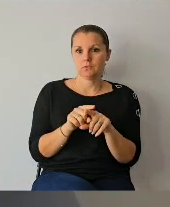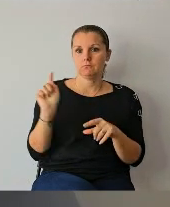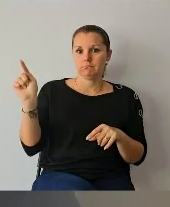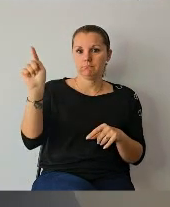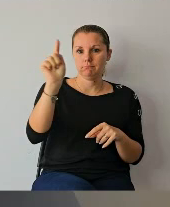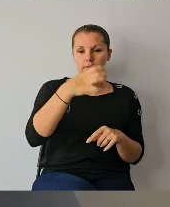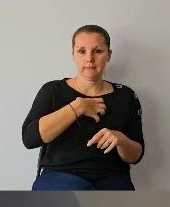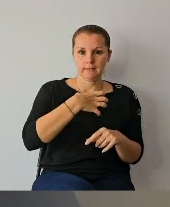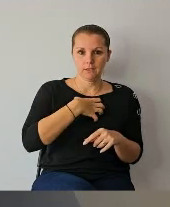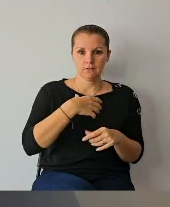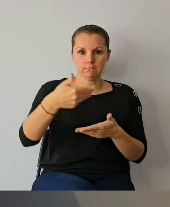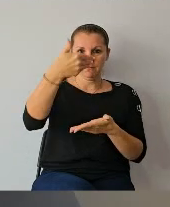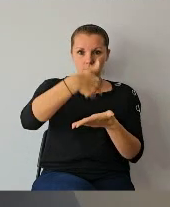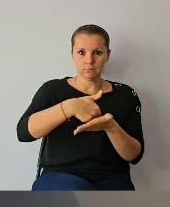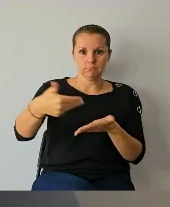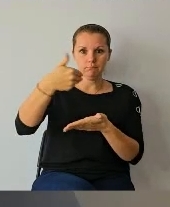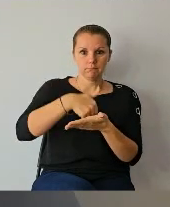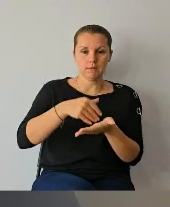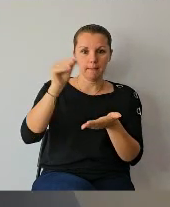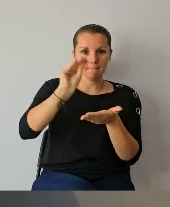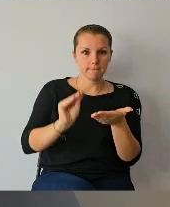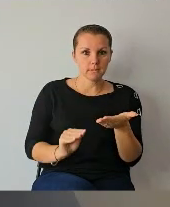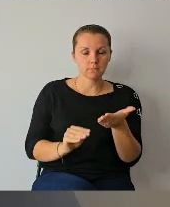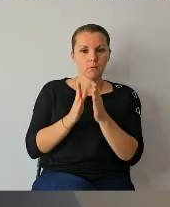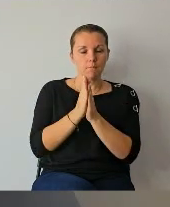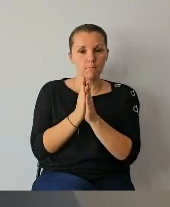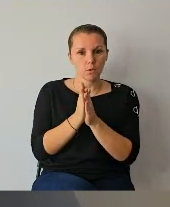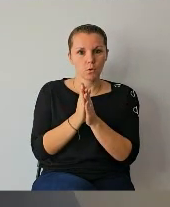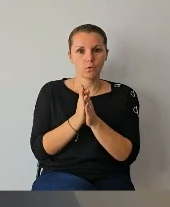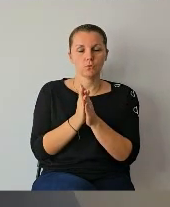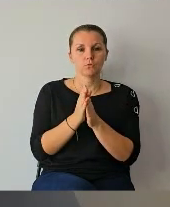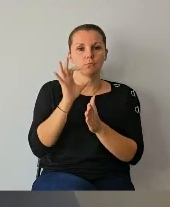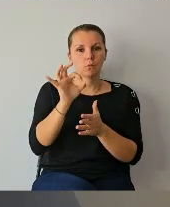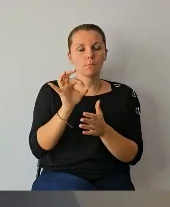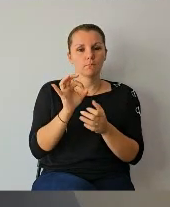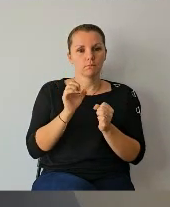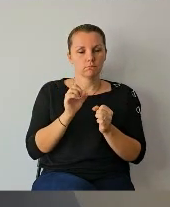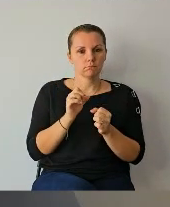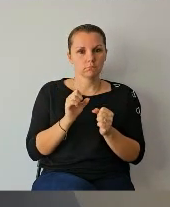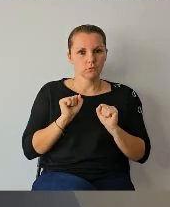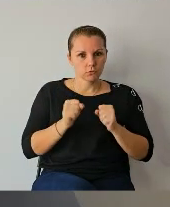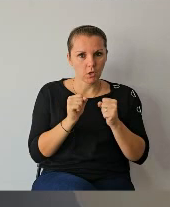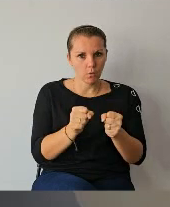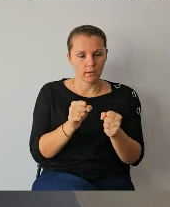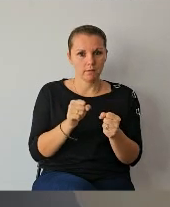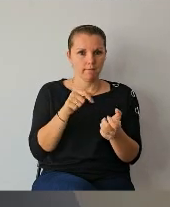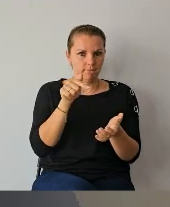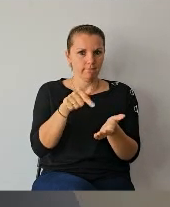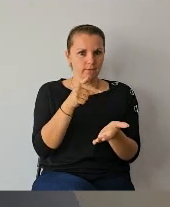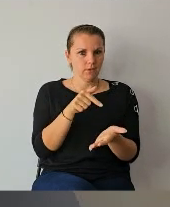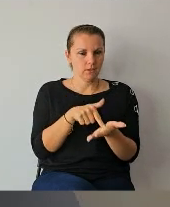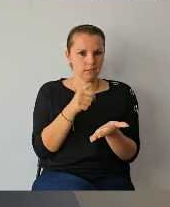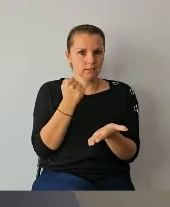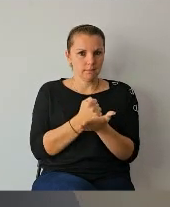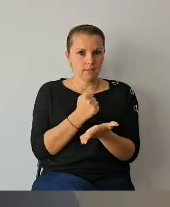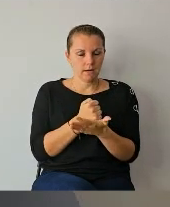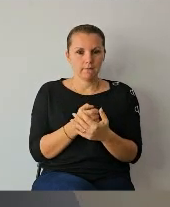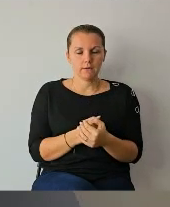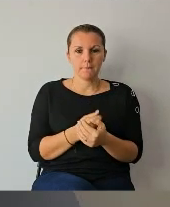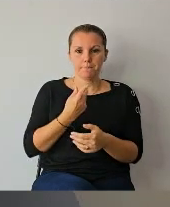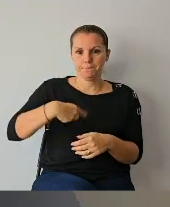ponieważ dyrektorzy też złożyli do mnie pismo, w którym proszą o podjęcie działań w tym zakresie, więc